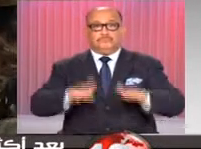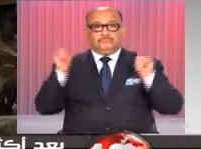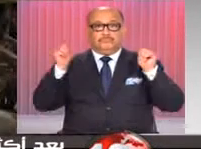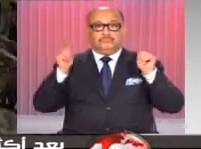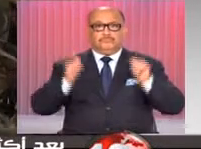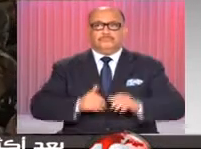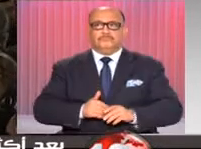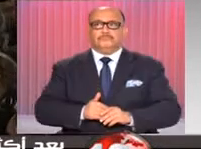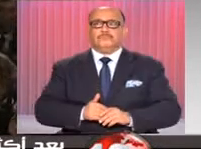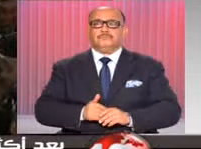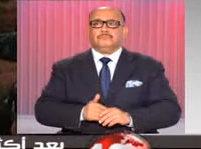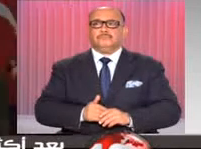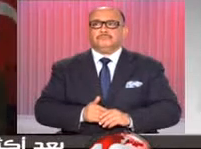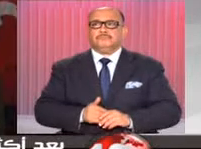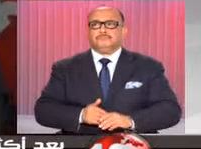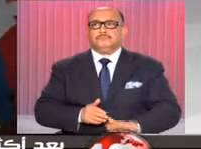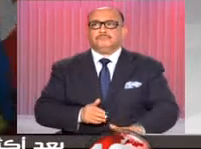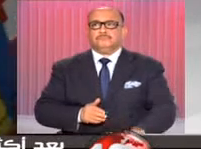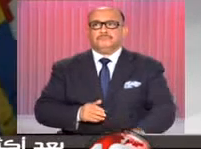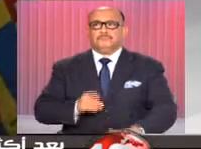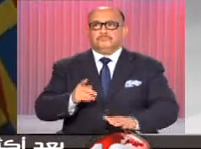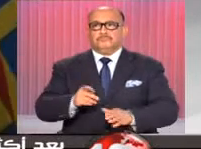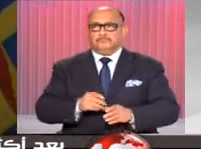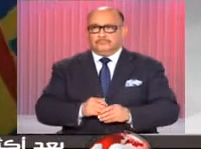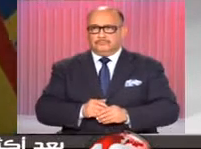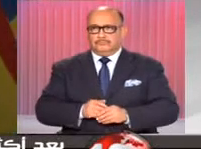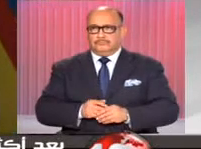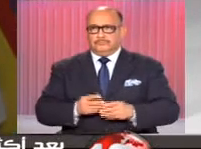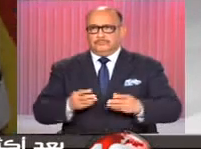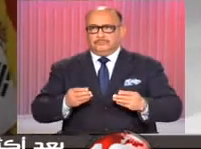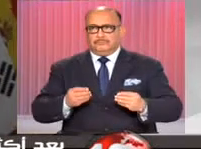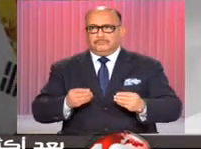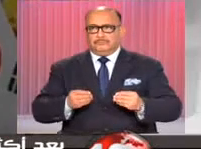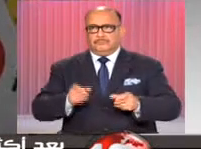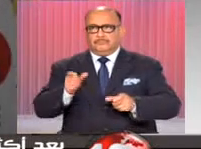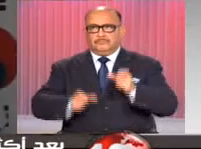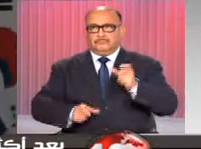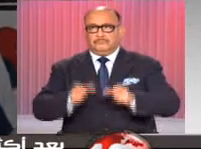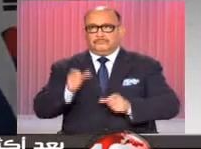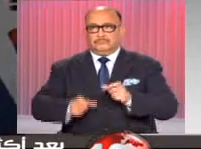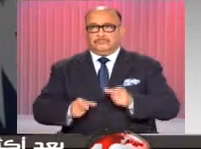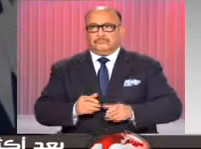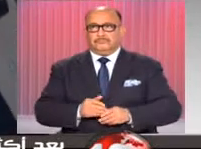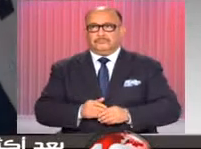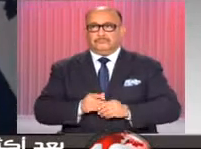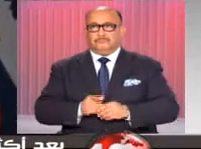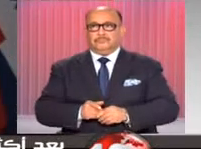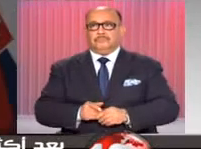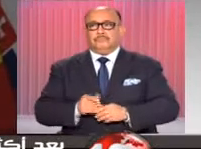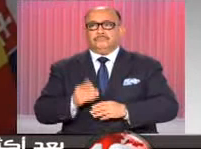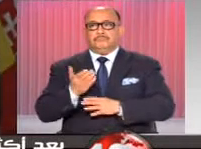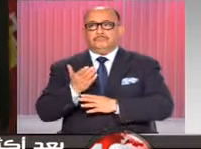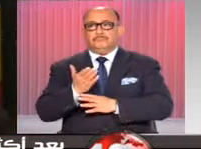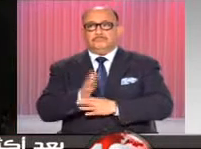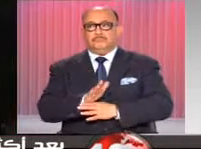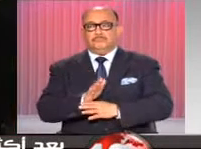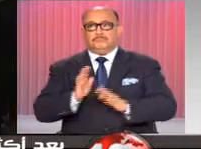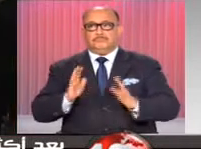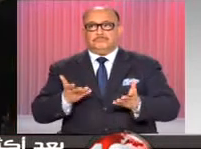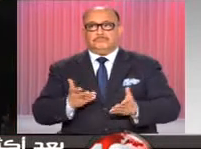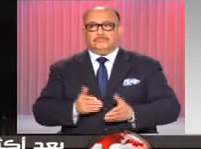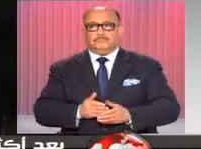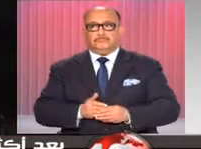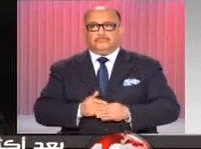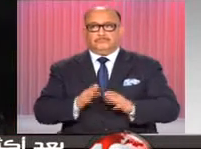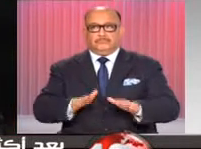مع زعيم القاعدة أسامة بن لادن اختفى قادة القاعدة واختفت معهم معسكرات التدريب في أفغانستان، وتم